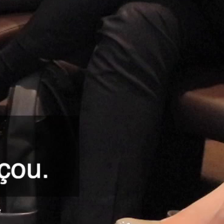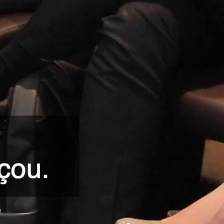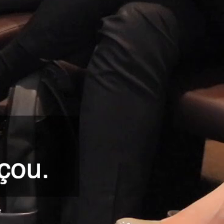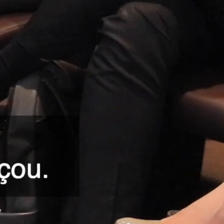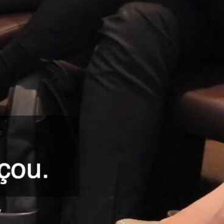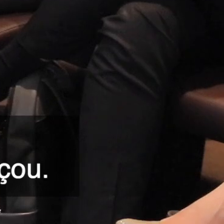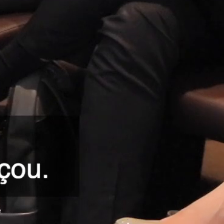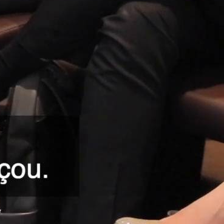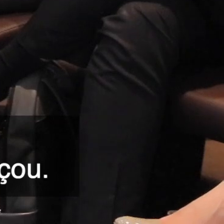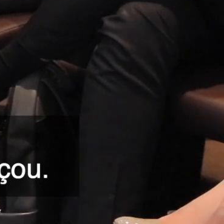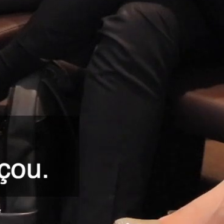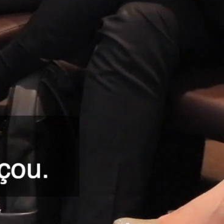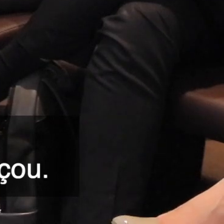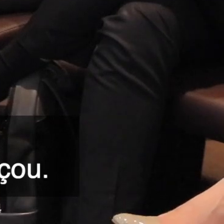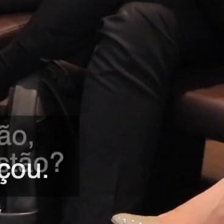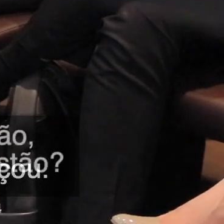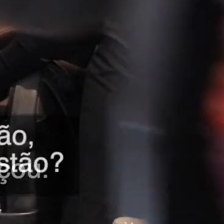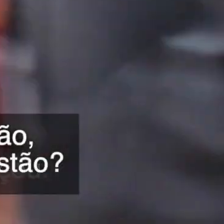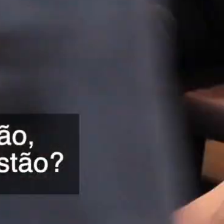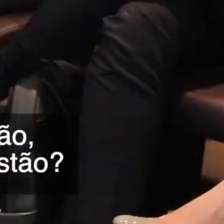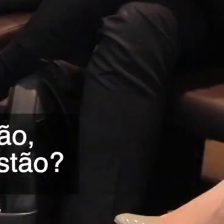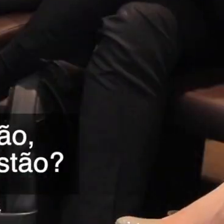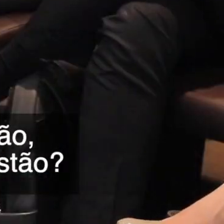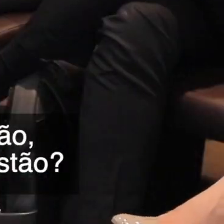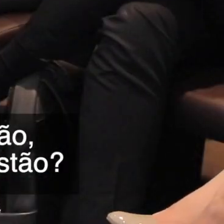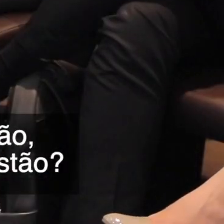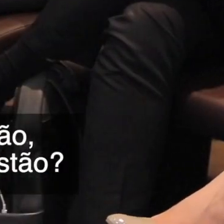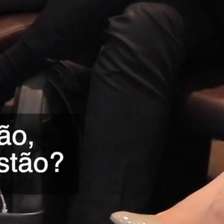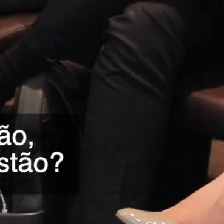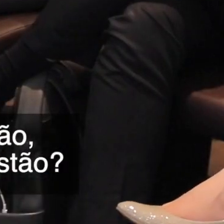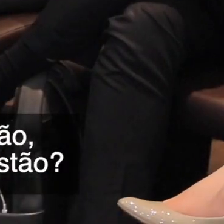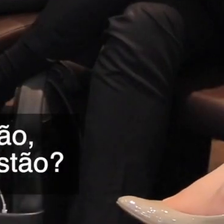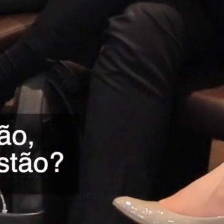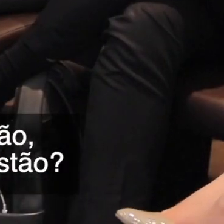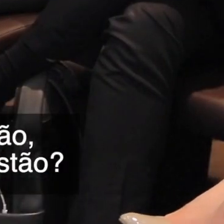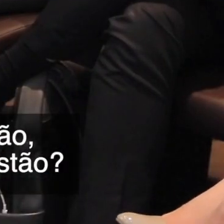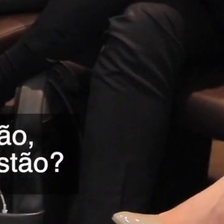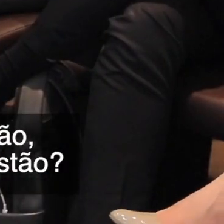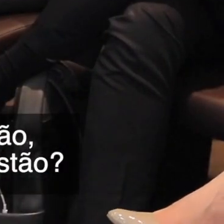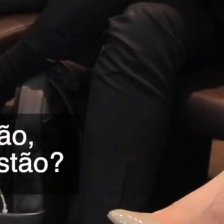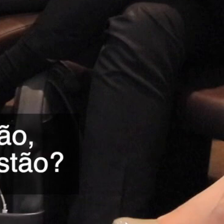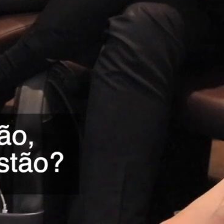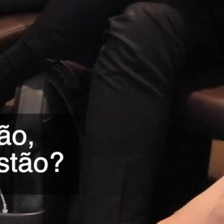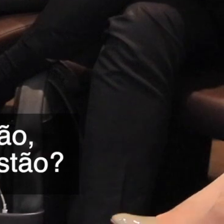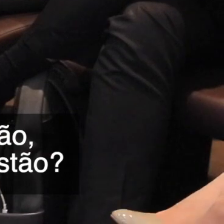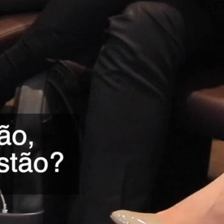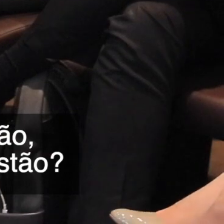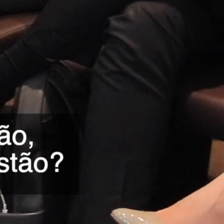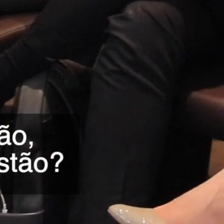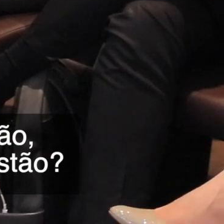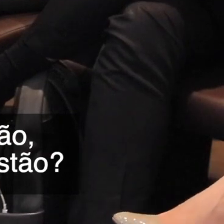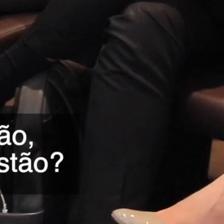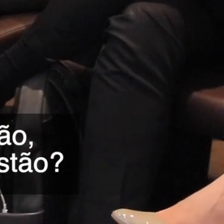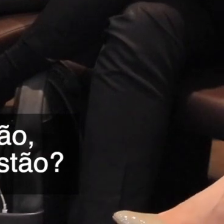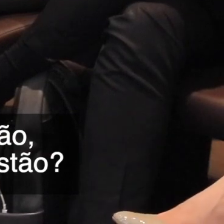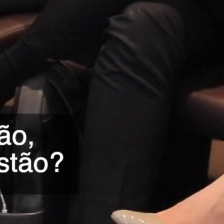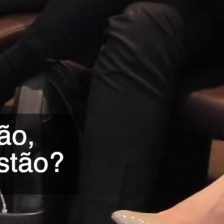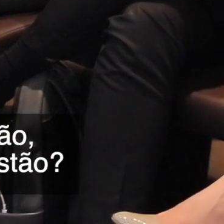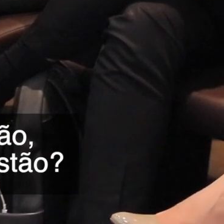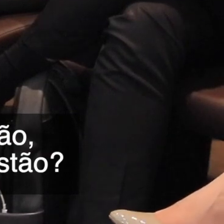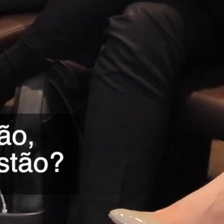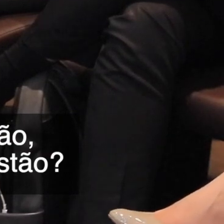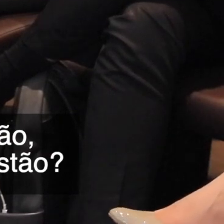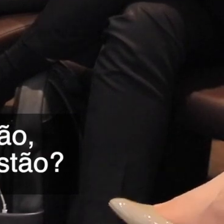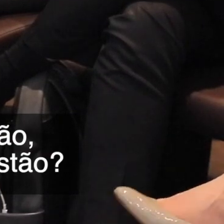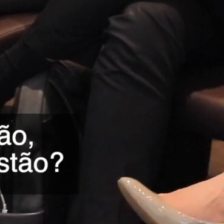la souveraineté a déjà commencé. Et donc, en ce moment, la nouvelle administration qui va commencer